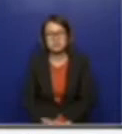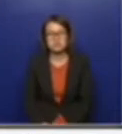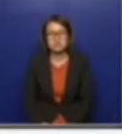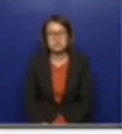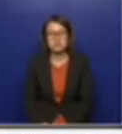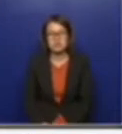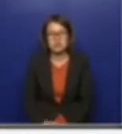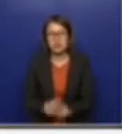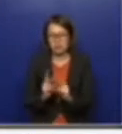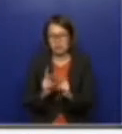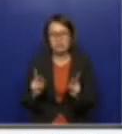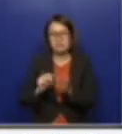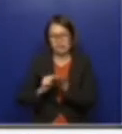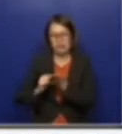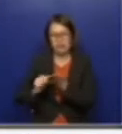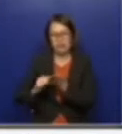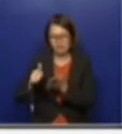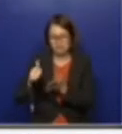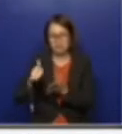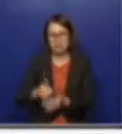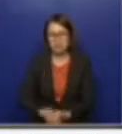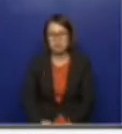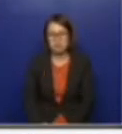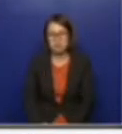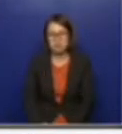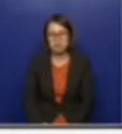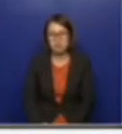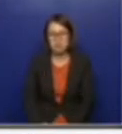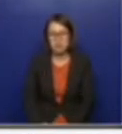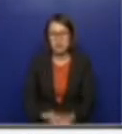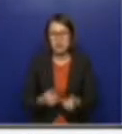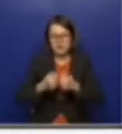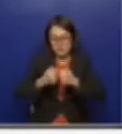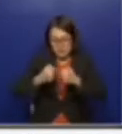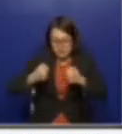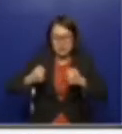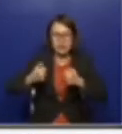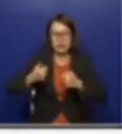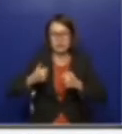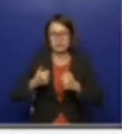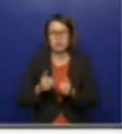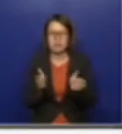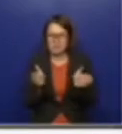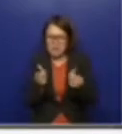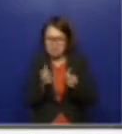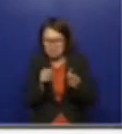ไปปรับแก้ได้ให้สอดคล้องและเหมาะสมให้ขอบเขตมันกว้างขึ้นตรงนี้แคบนะครับ